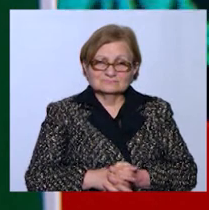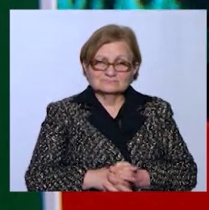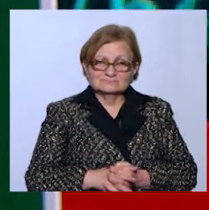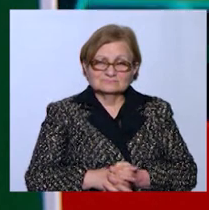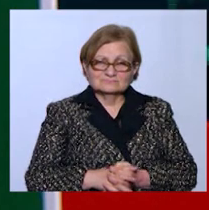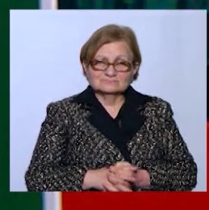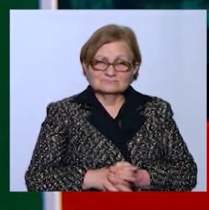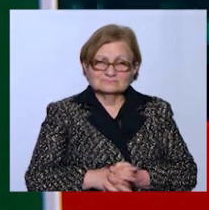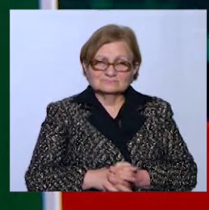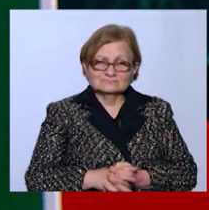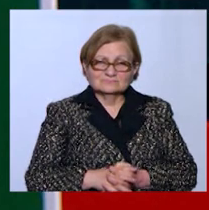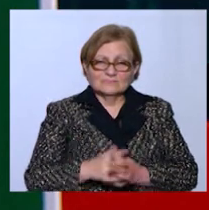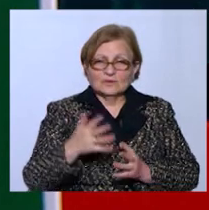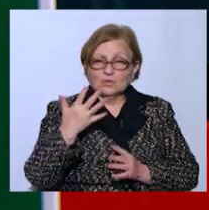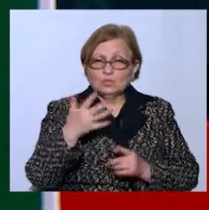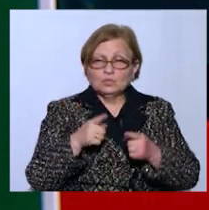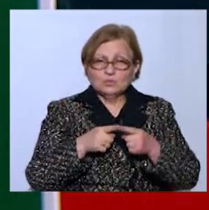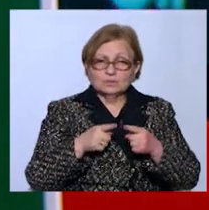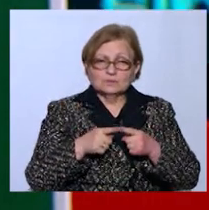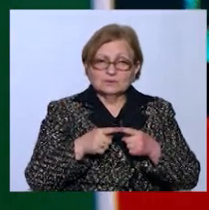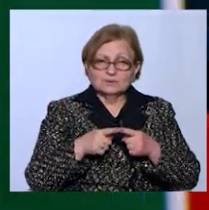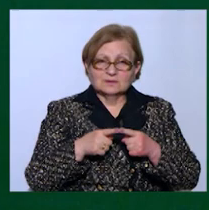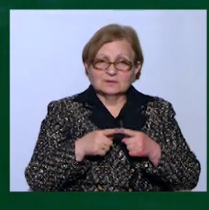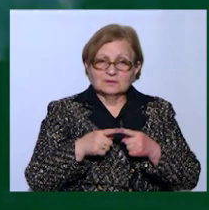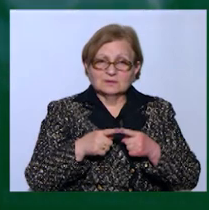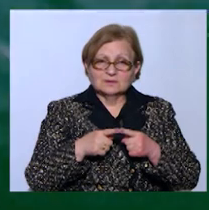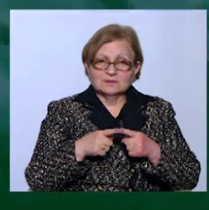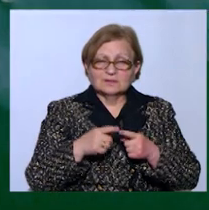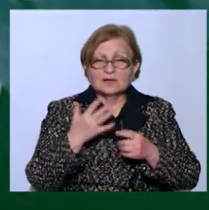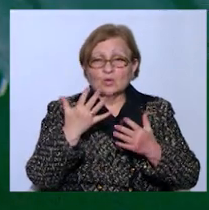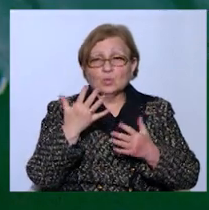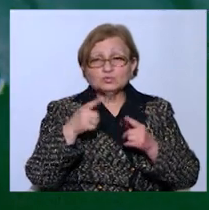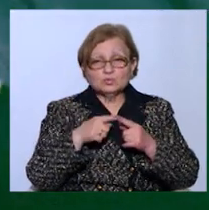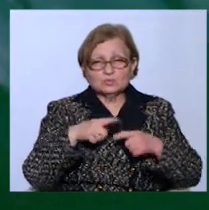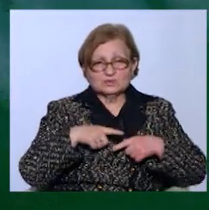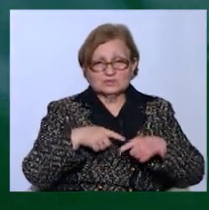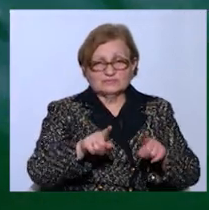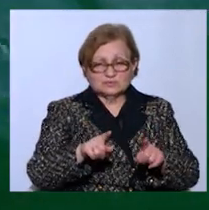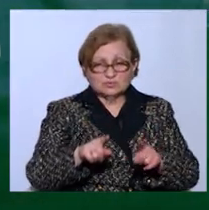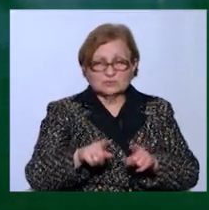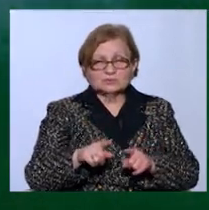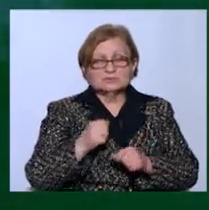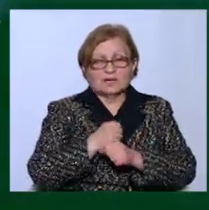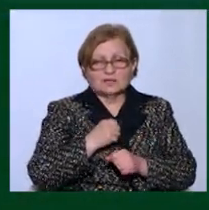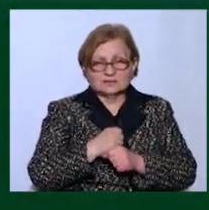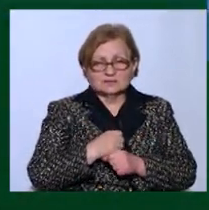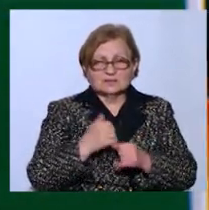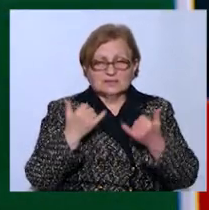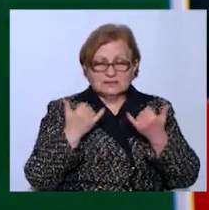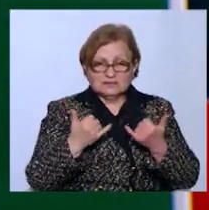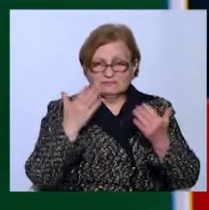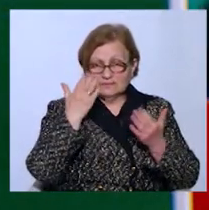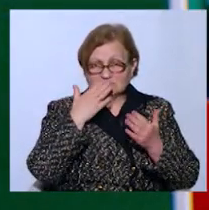მეკითხებიან? ხუთკუთხაში. ხუთკუთხაში მომიდია თქვენთვის დღევანდელი გაკვეთილი